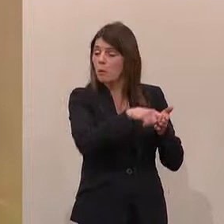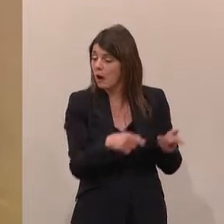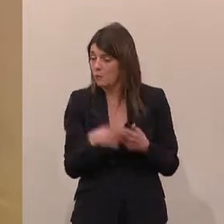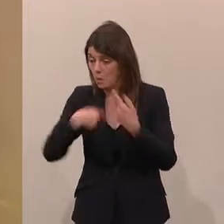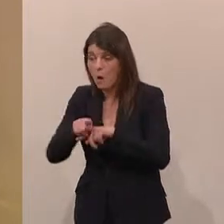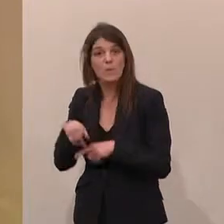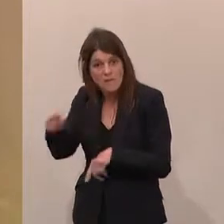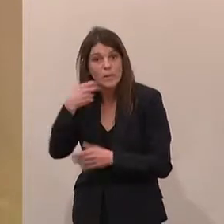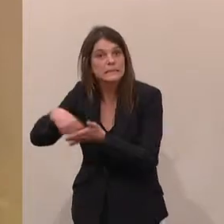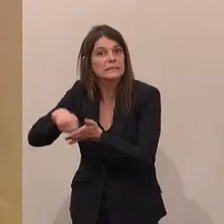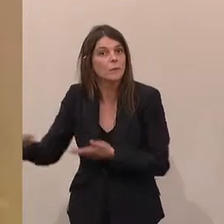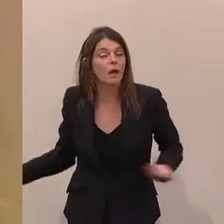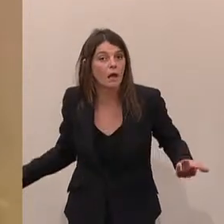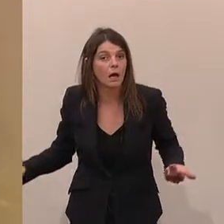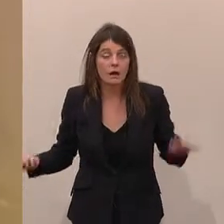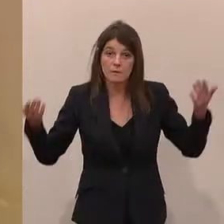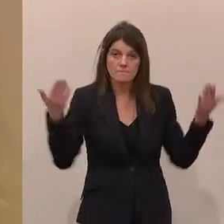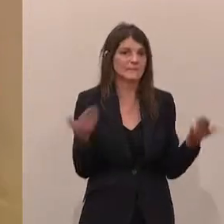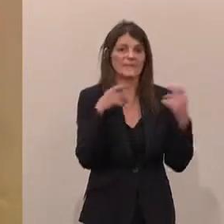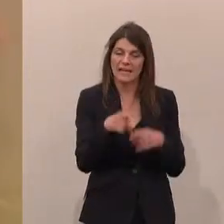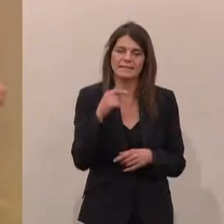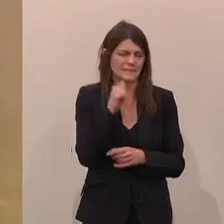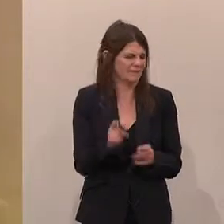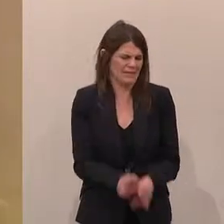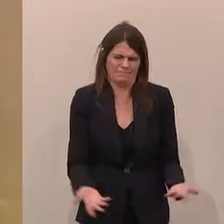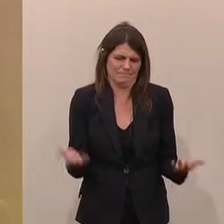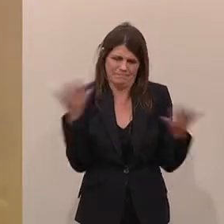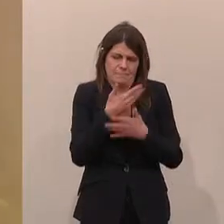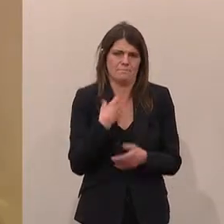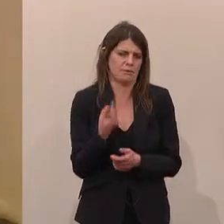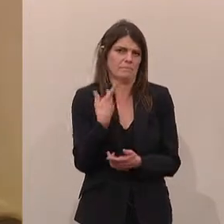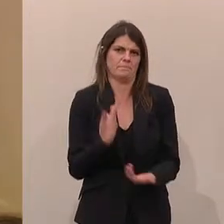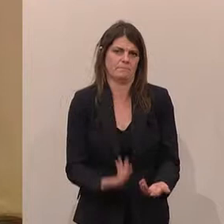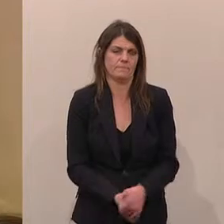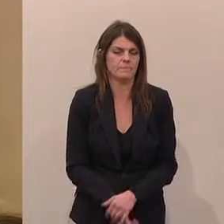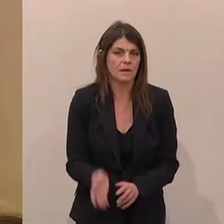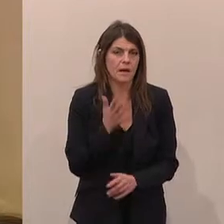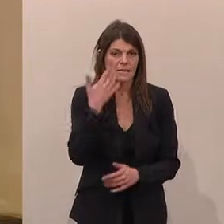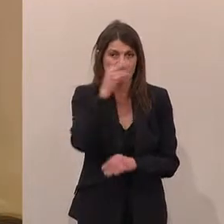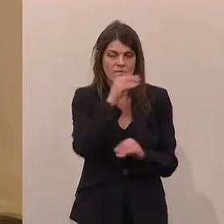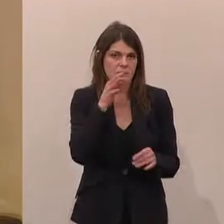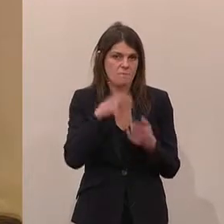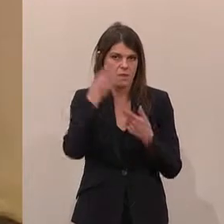die Zensur leben wollen. Das ist einfach absurd, sehr geehrte Damen und Herren.